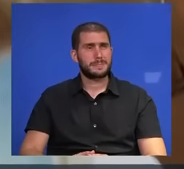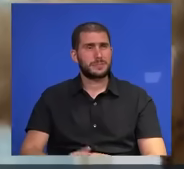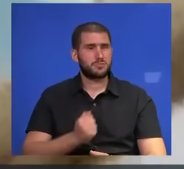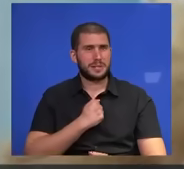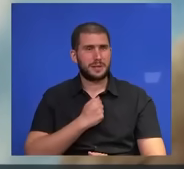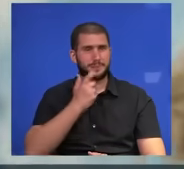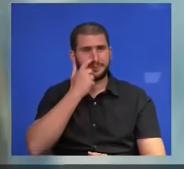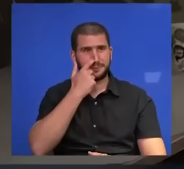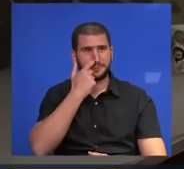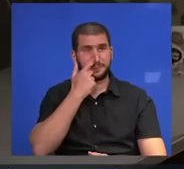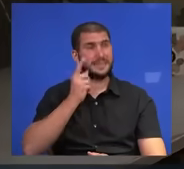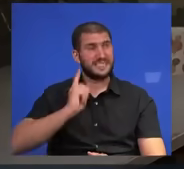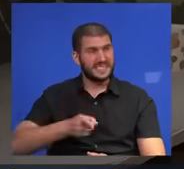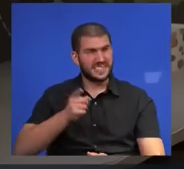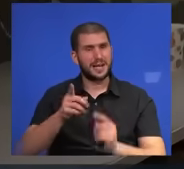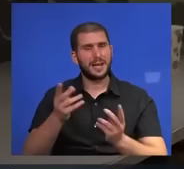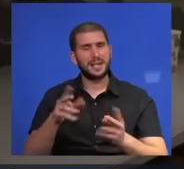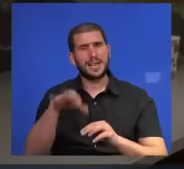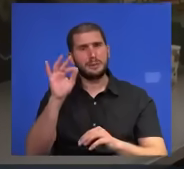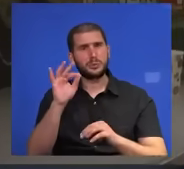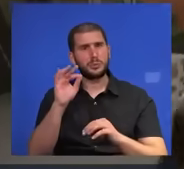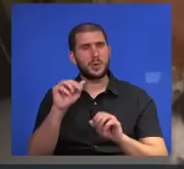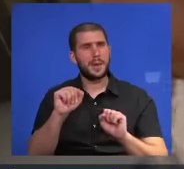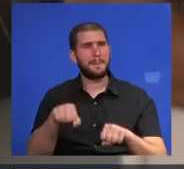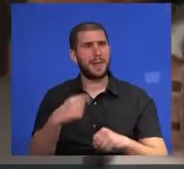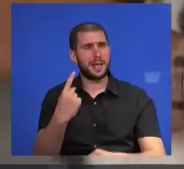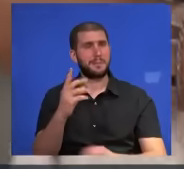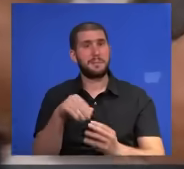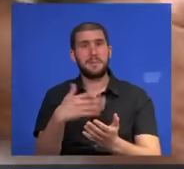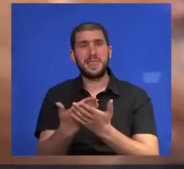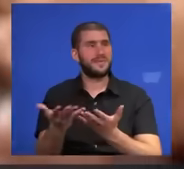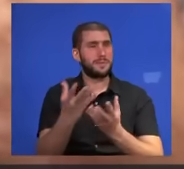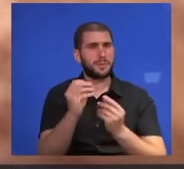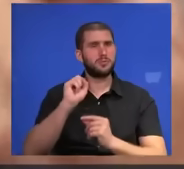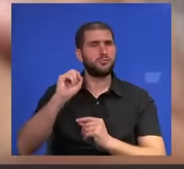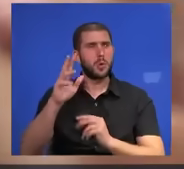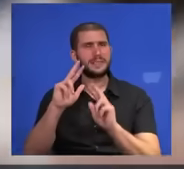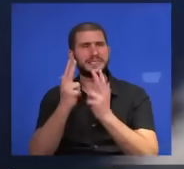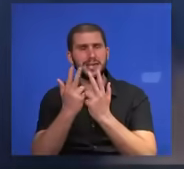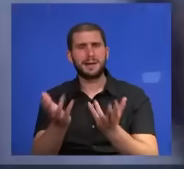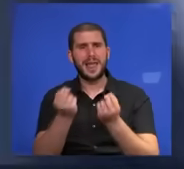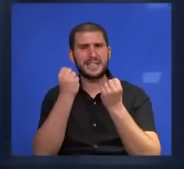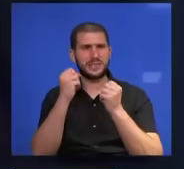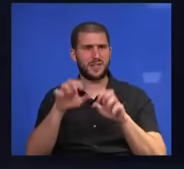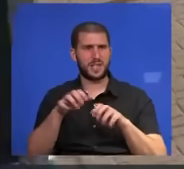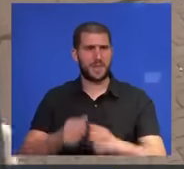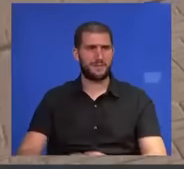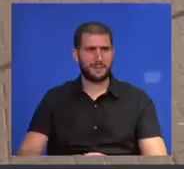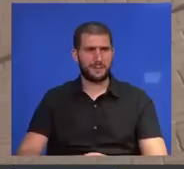עכשיו צריך למצוא את הבעלים. מרוב מתנדבים, שלחו כמה צוותים לאסוף את הכלב. מאיפה